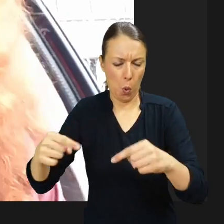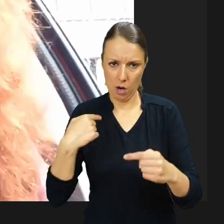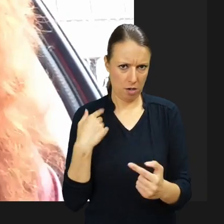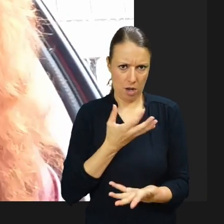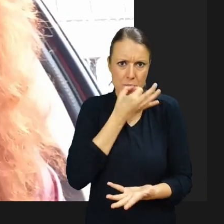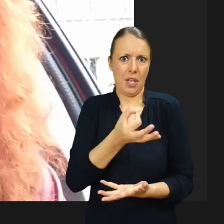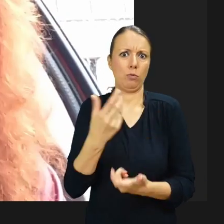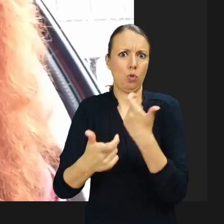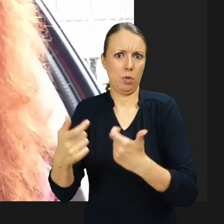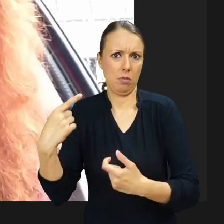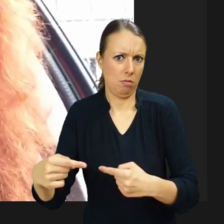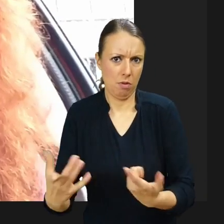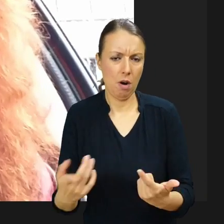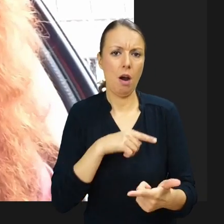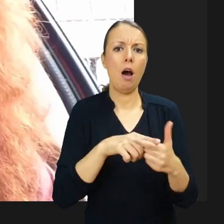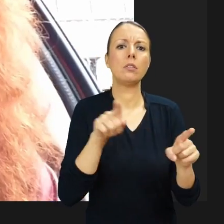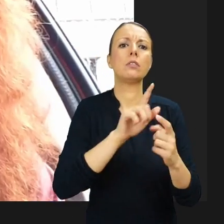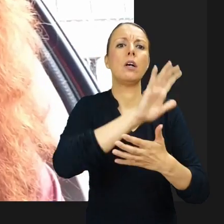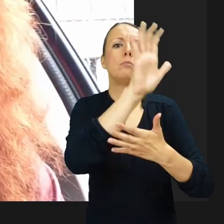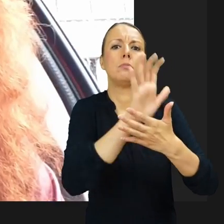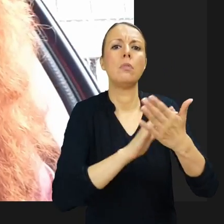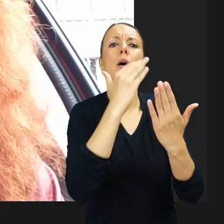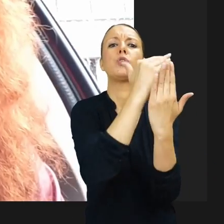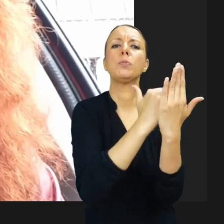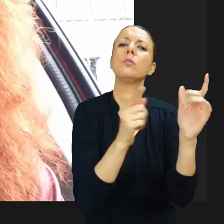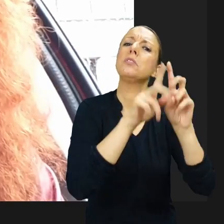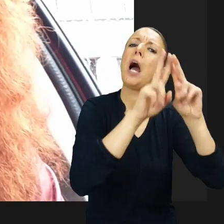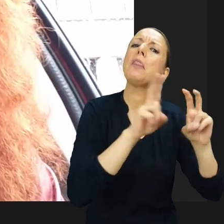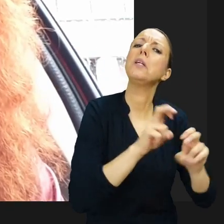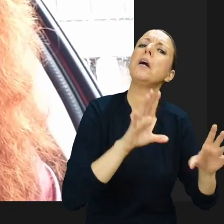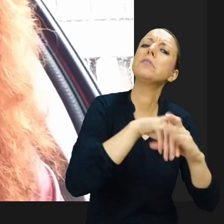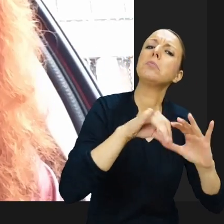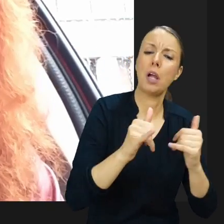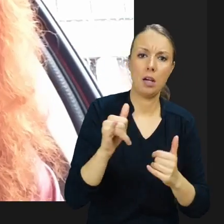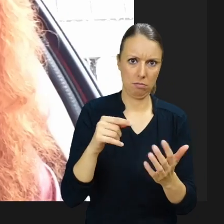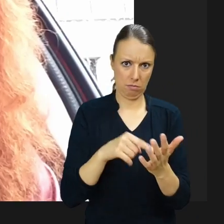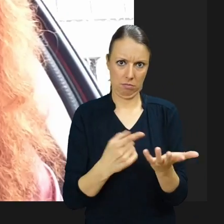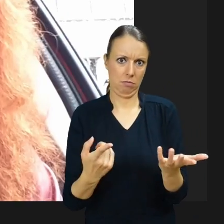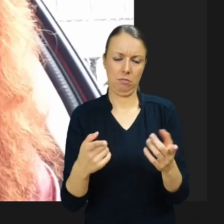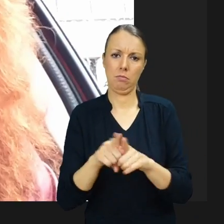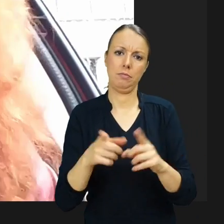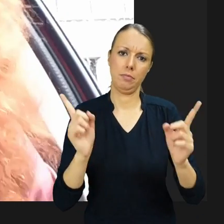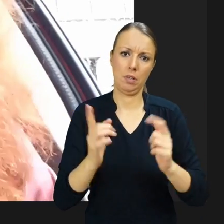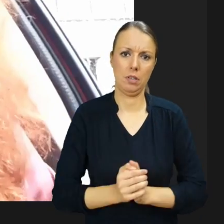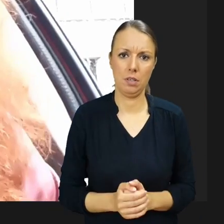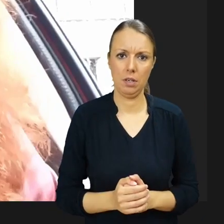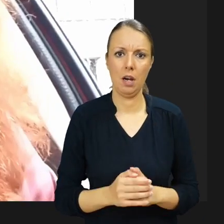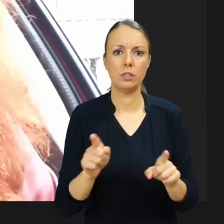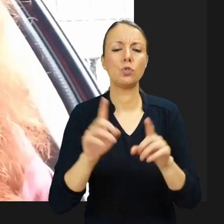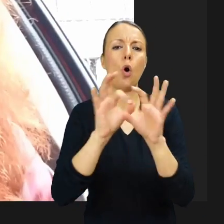i ich analizy. Również nie mieszczą się w niej pytania o wyjaśnienie charakteru i istoty przepisów prawa, o czym zresztą